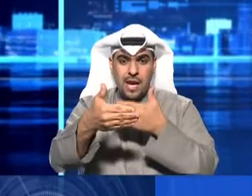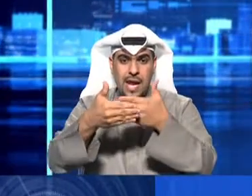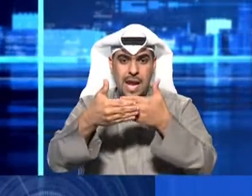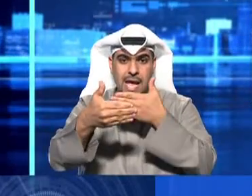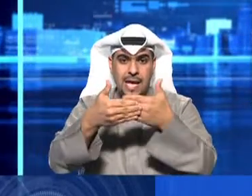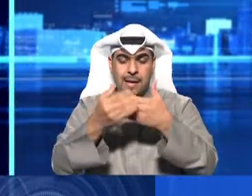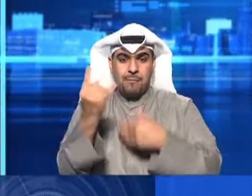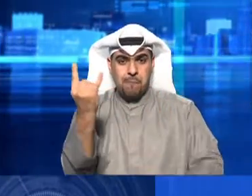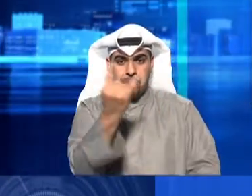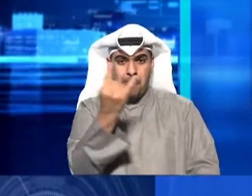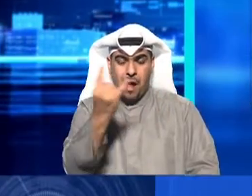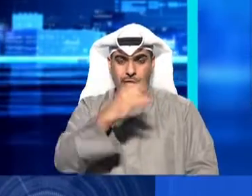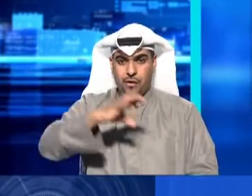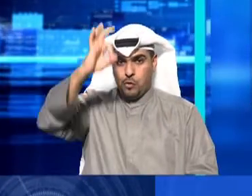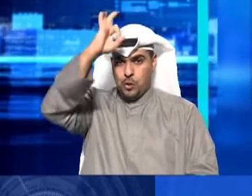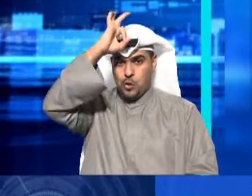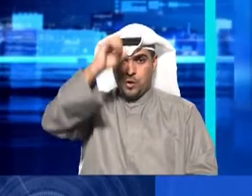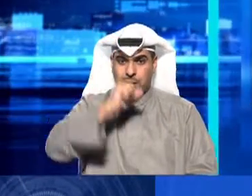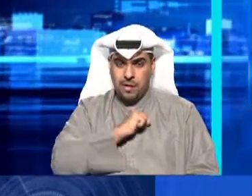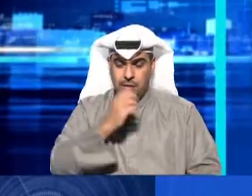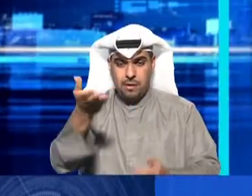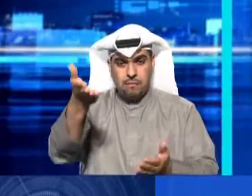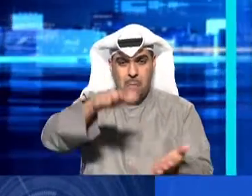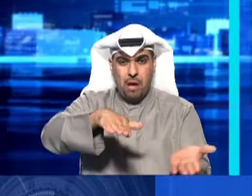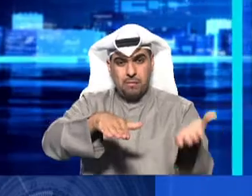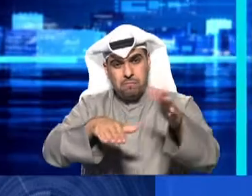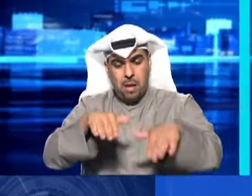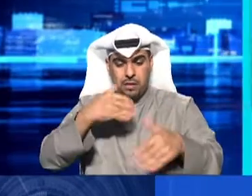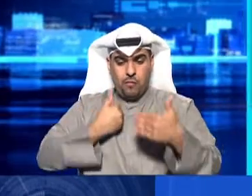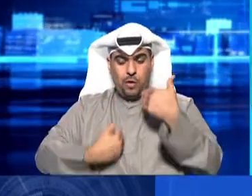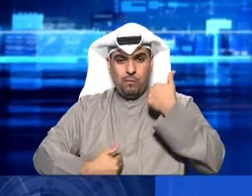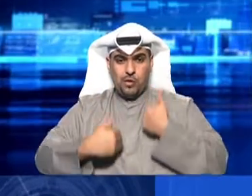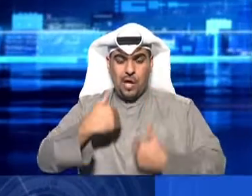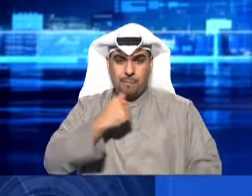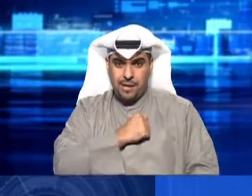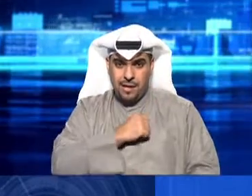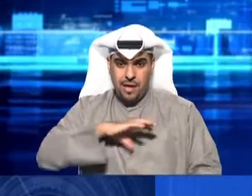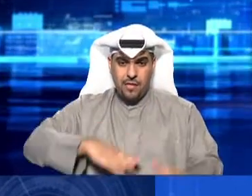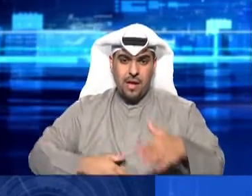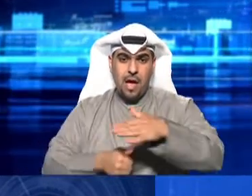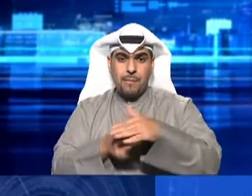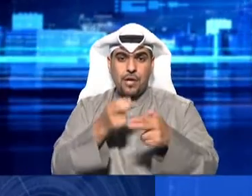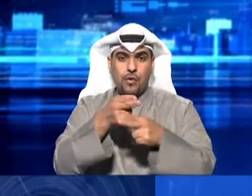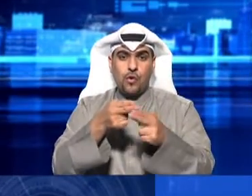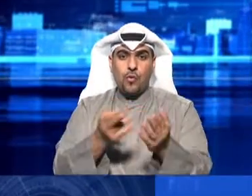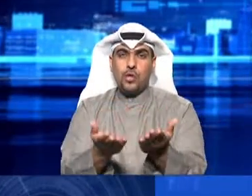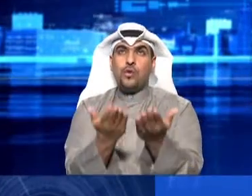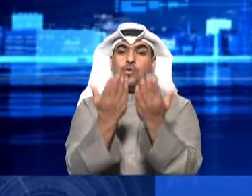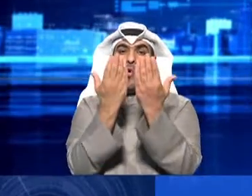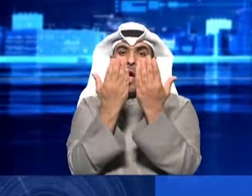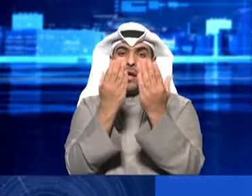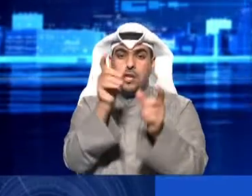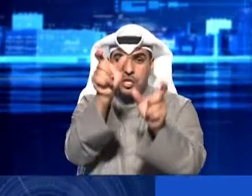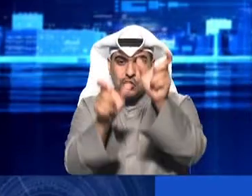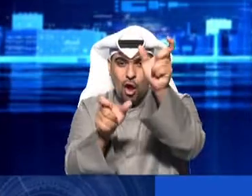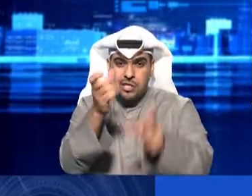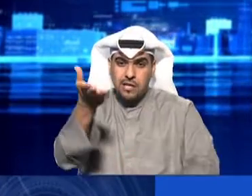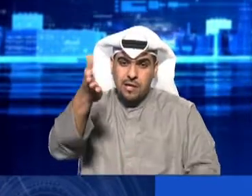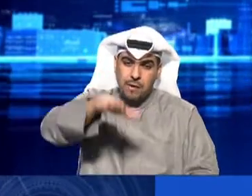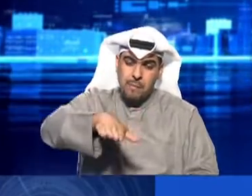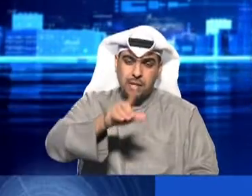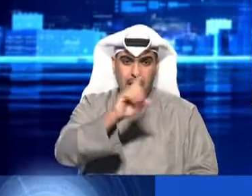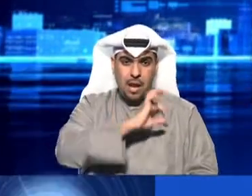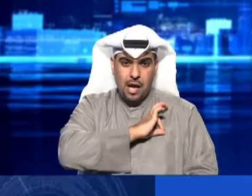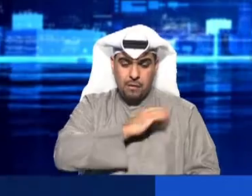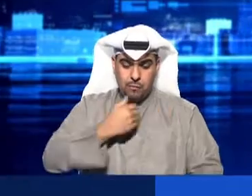الفيدرالي، وأسفر عن سقوط عدد من الضحايا والمصابين، راجيا سموه رعاه الله للضحايا الرحمة وللمصابين بين سرعة